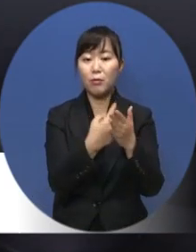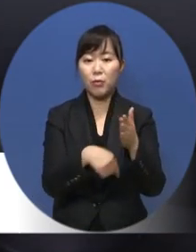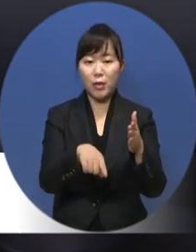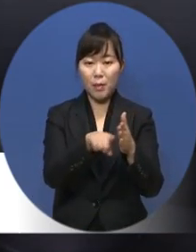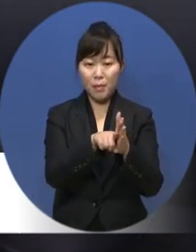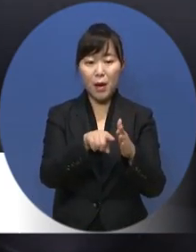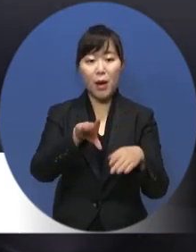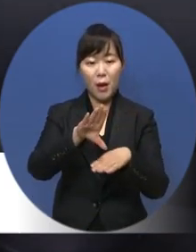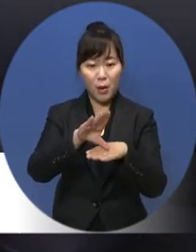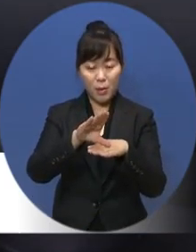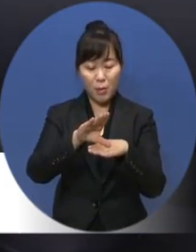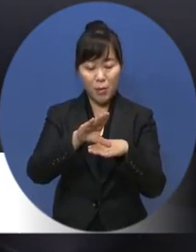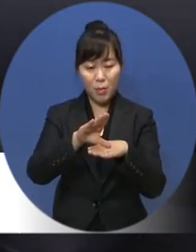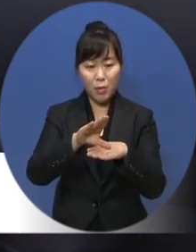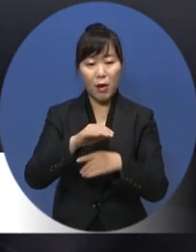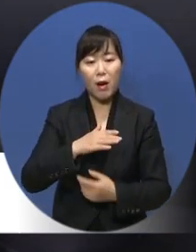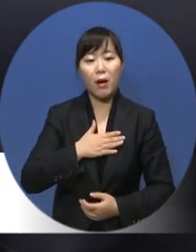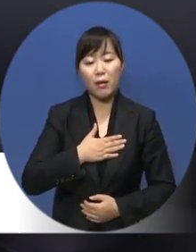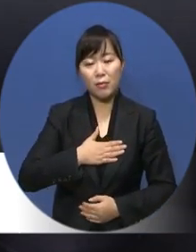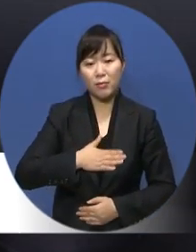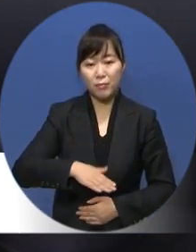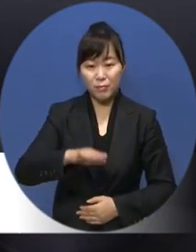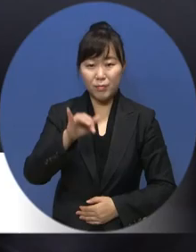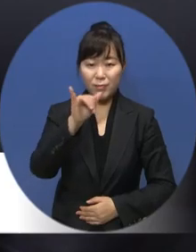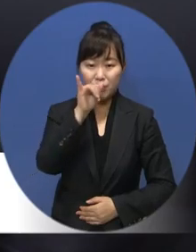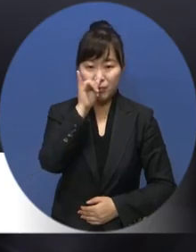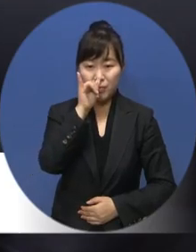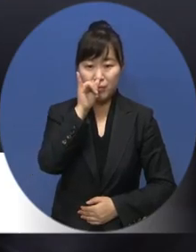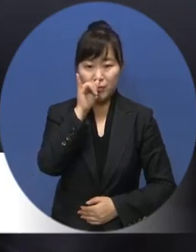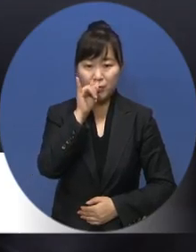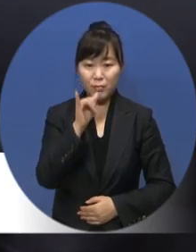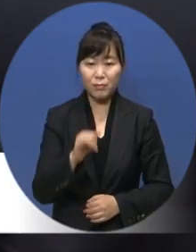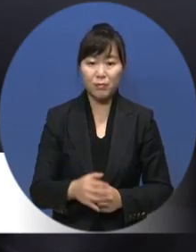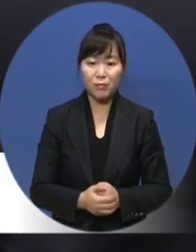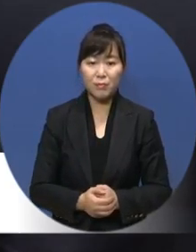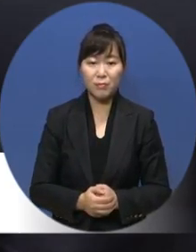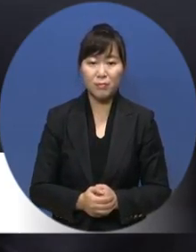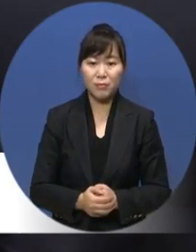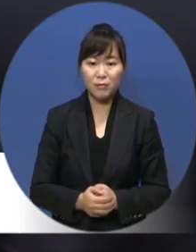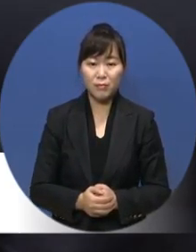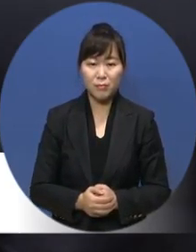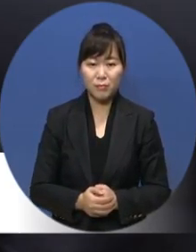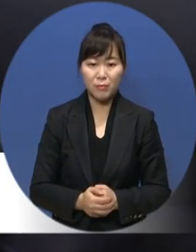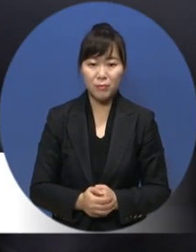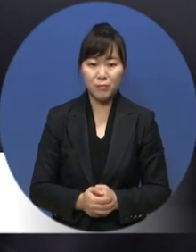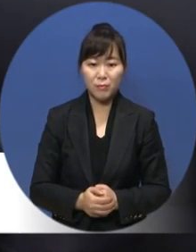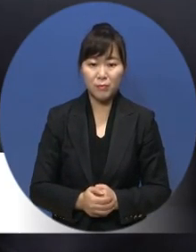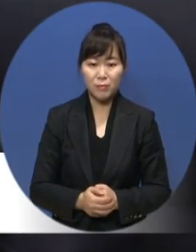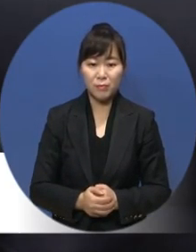장애인들이랑 방송을 알고 있거든요.